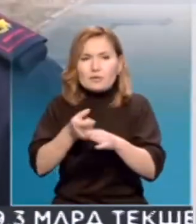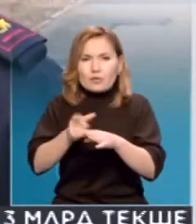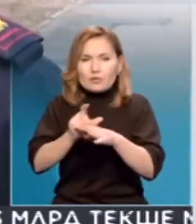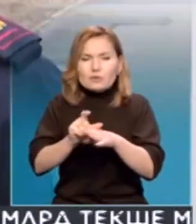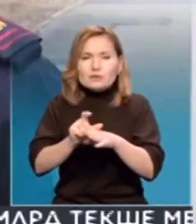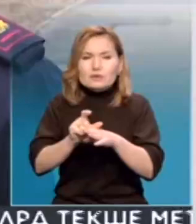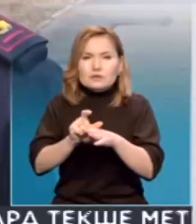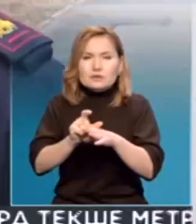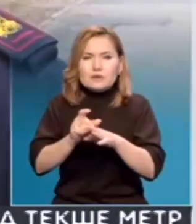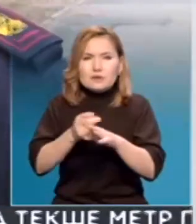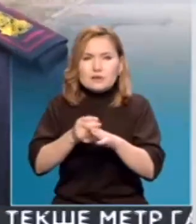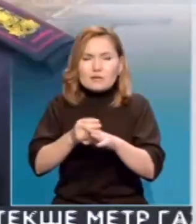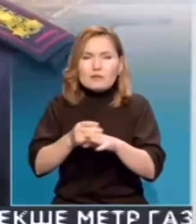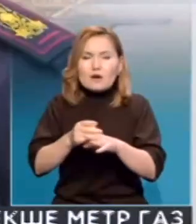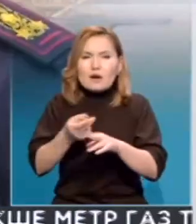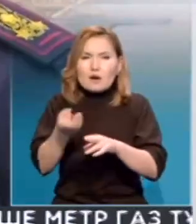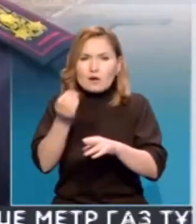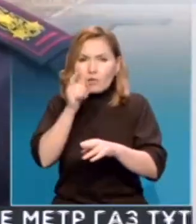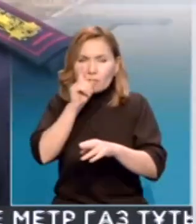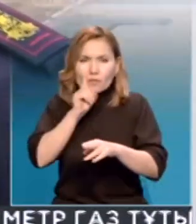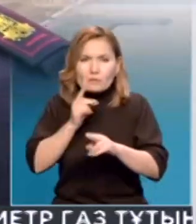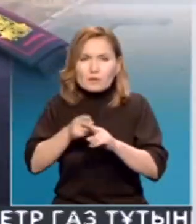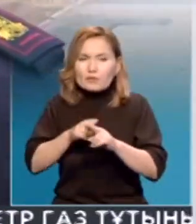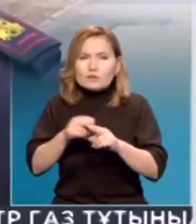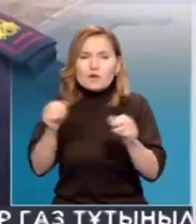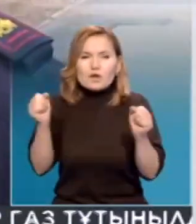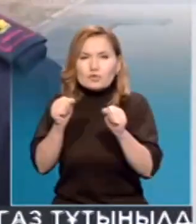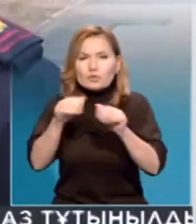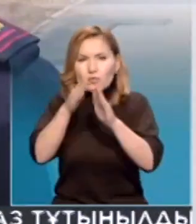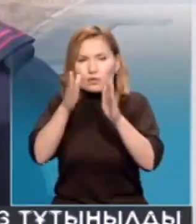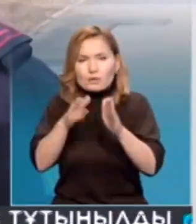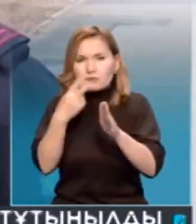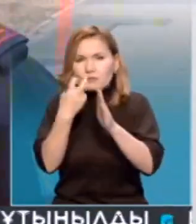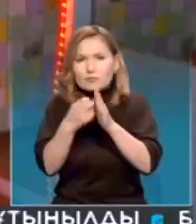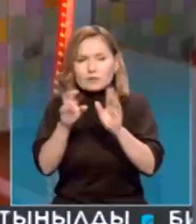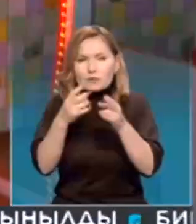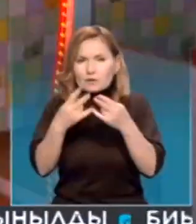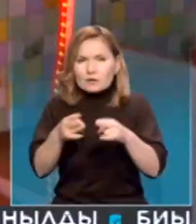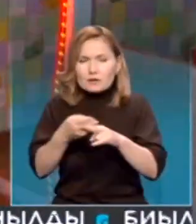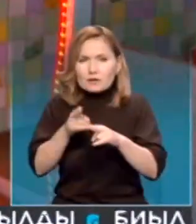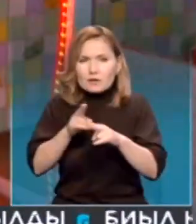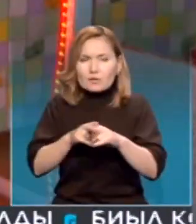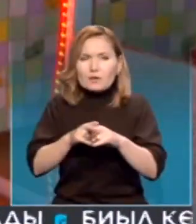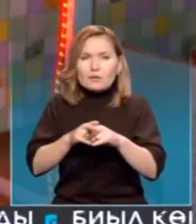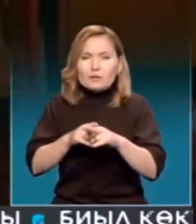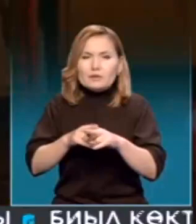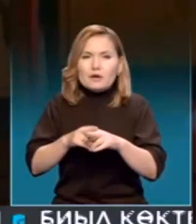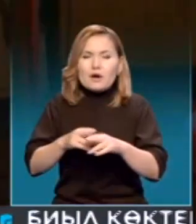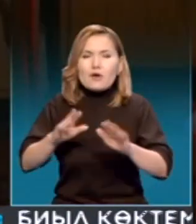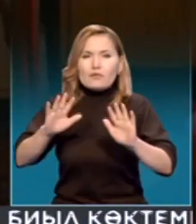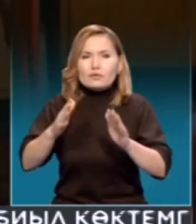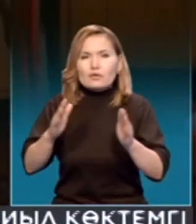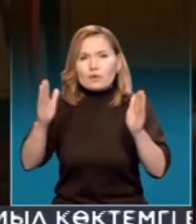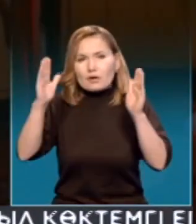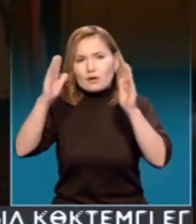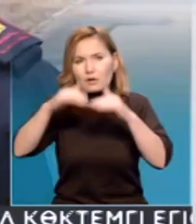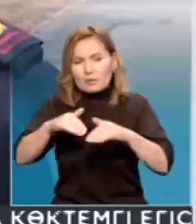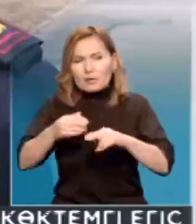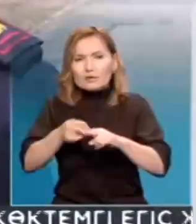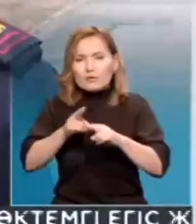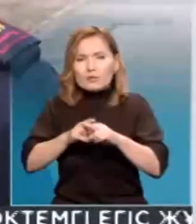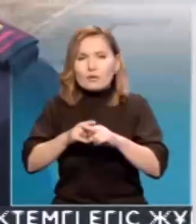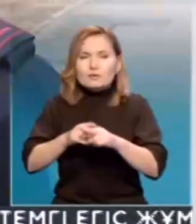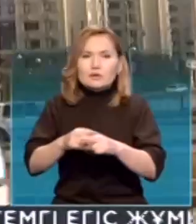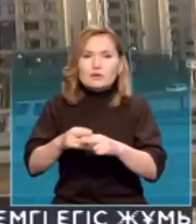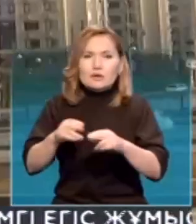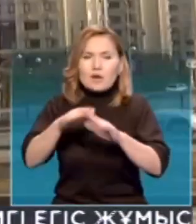Тоңазытқыш терминінің негізі қолданылмайды. Оған ешқандай кепіл жоқ. Өткені құлаған заттар олар тоңазытқышты әбден